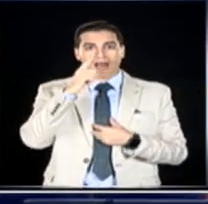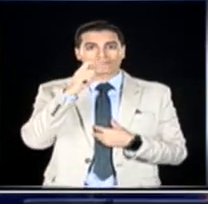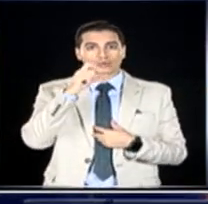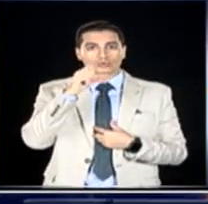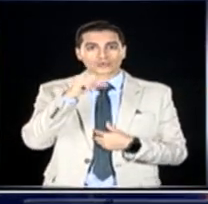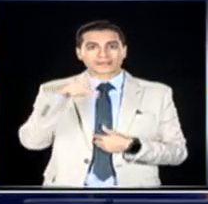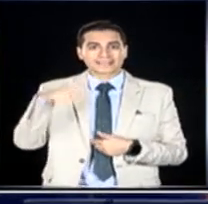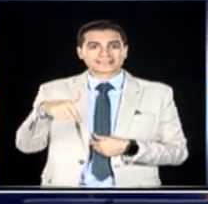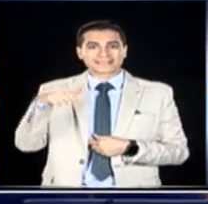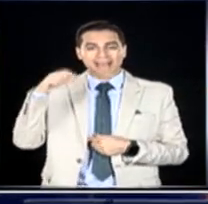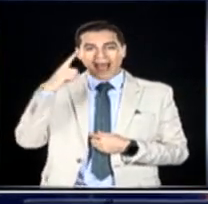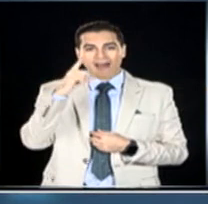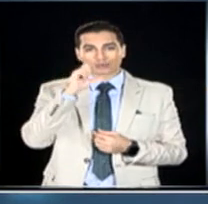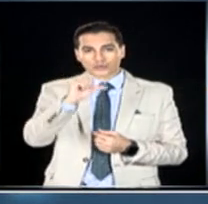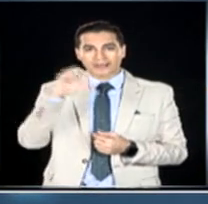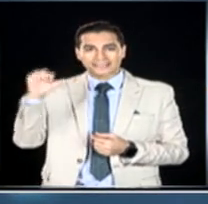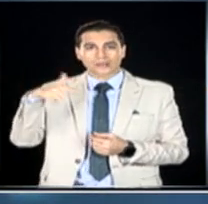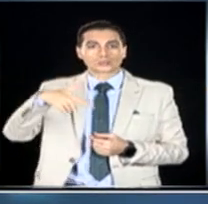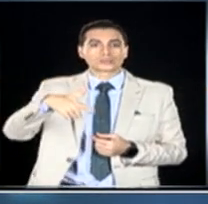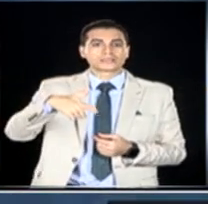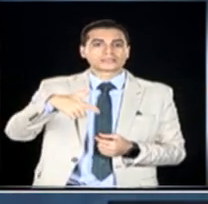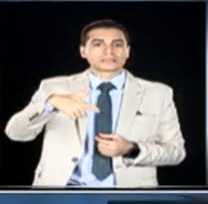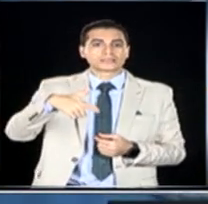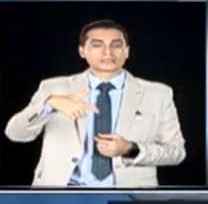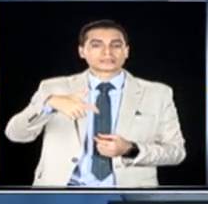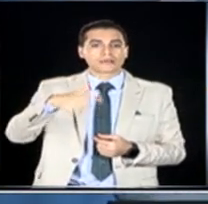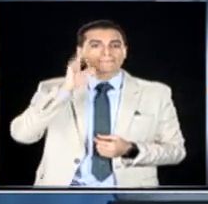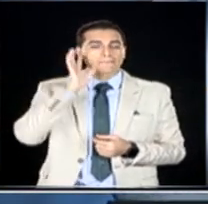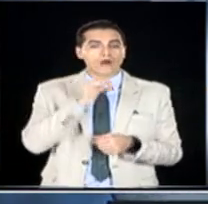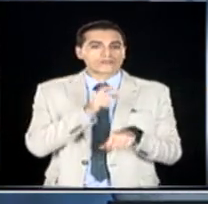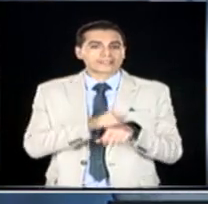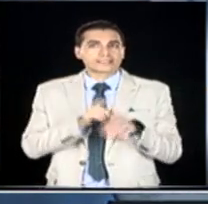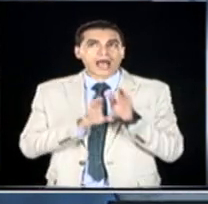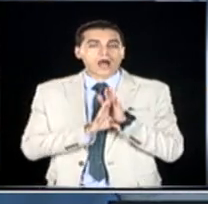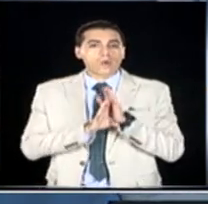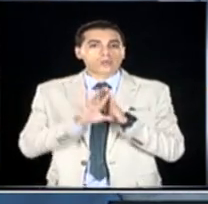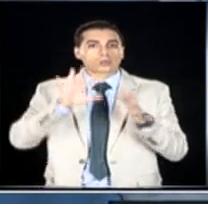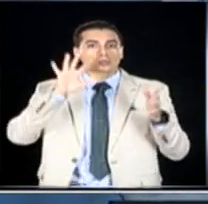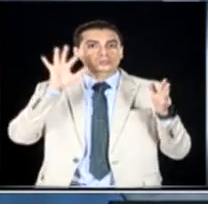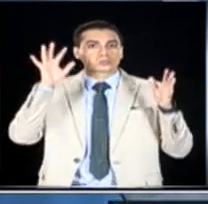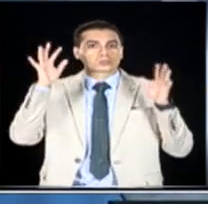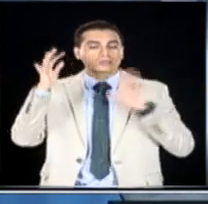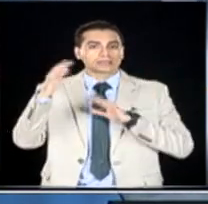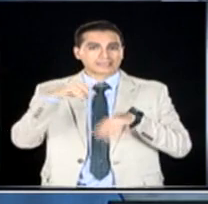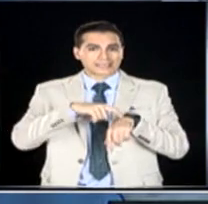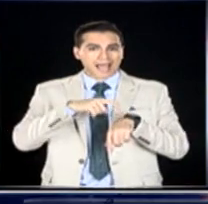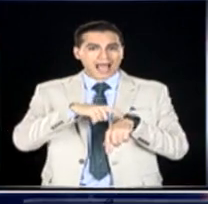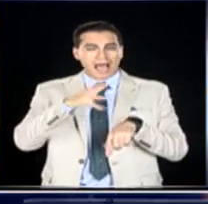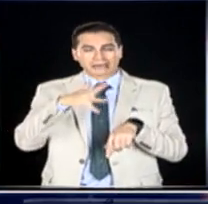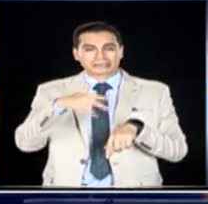الاكسسوار الوحيد اللي كان معاهم في الرحلة، الساعة ساعتها كانت 2:56